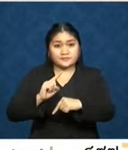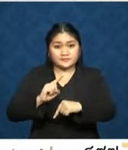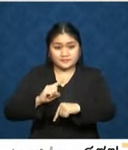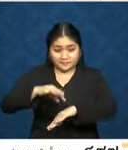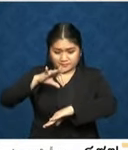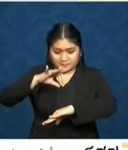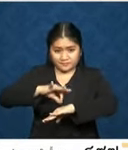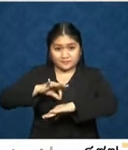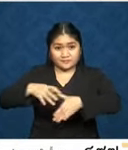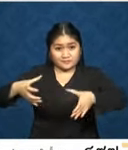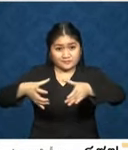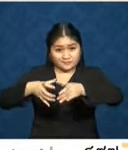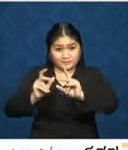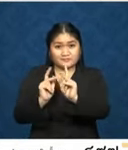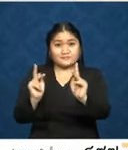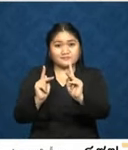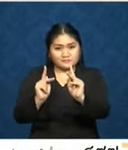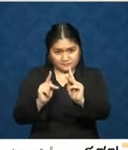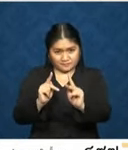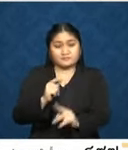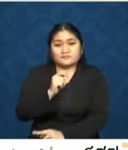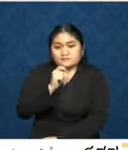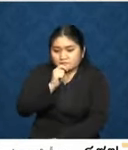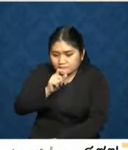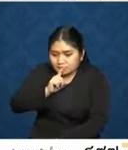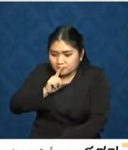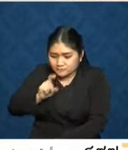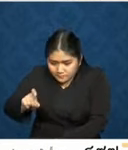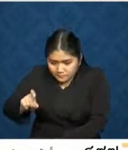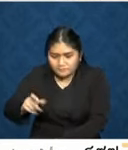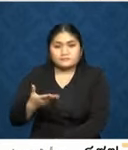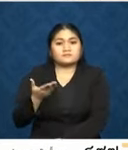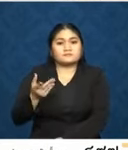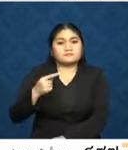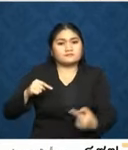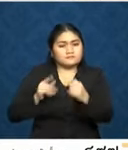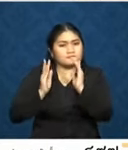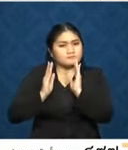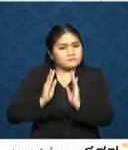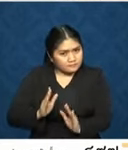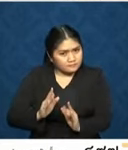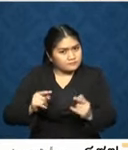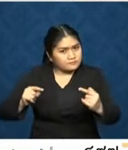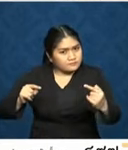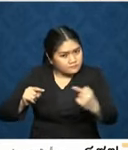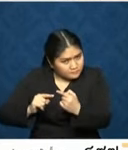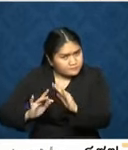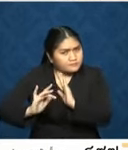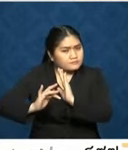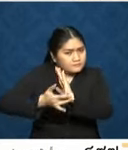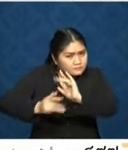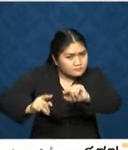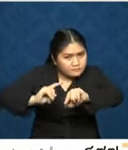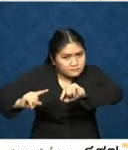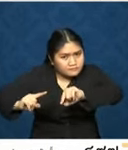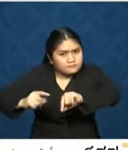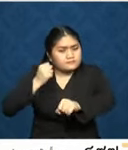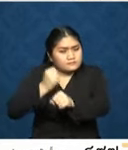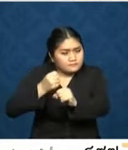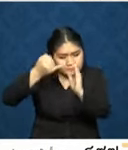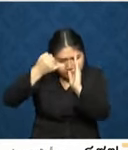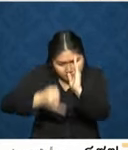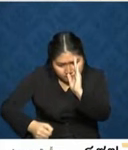งานขึ้นมาเพื่อสอบสวนถึงสาเหตุจนถึงตัวบุคคลและองค์กรผู้ก่ออาชญกรรมดังกล่าวและเปิดเผย